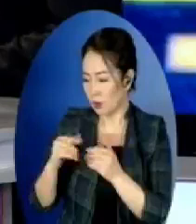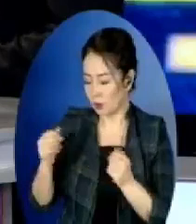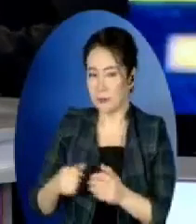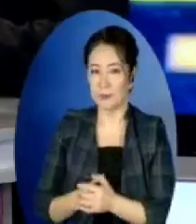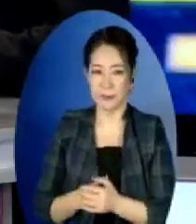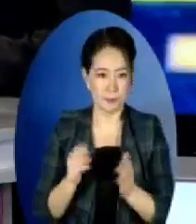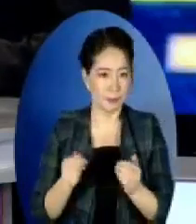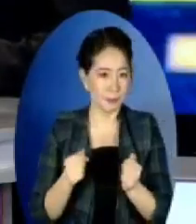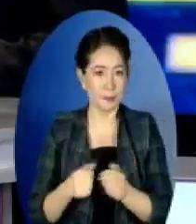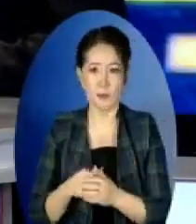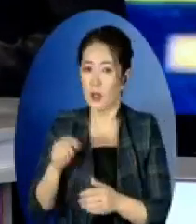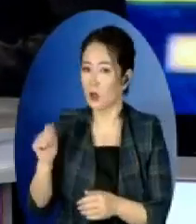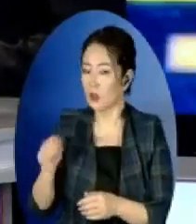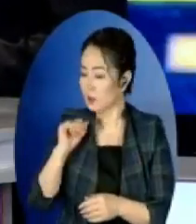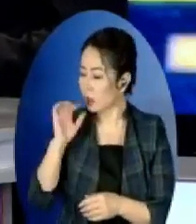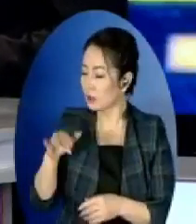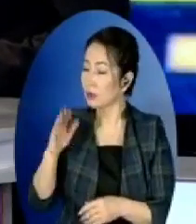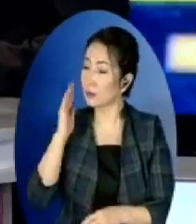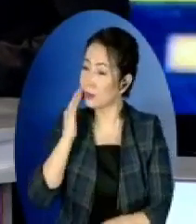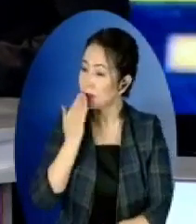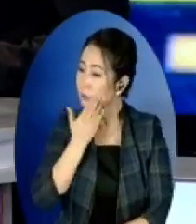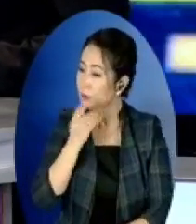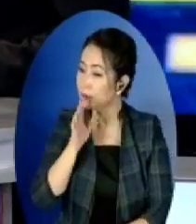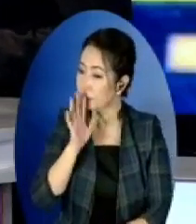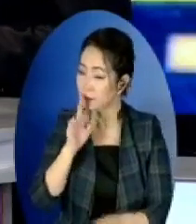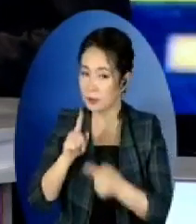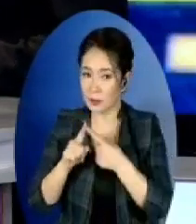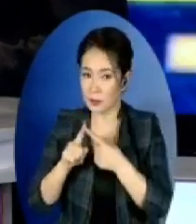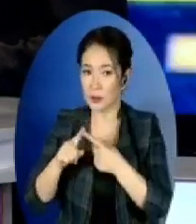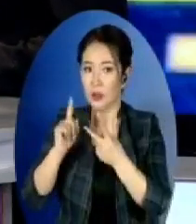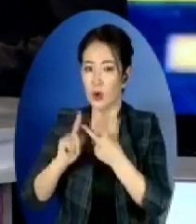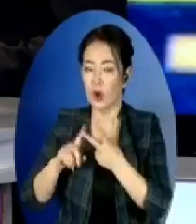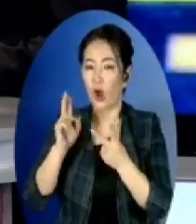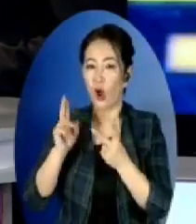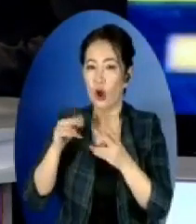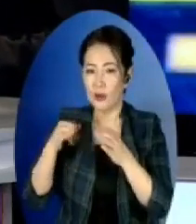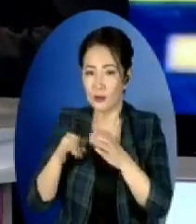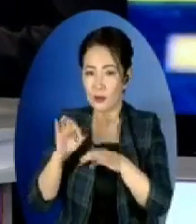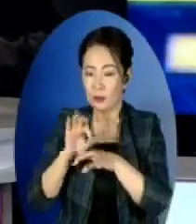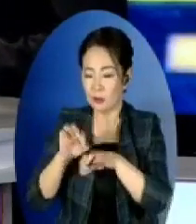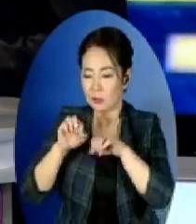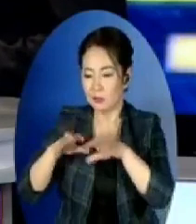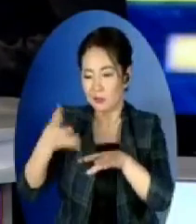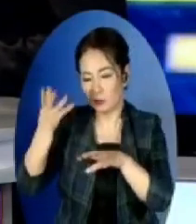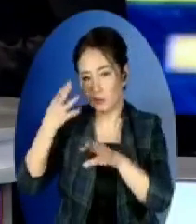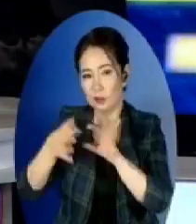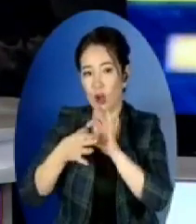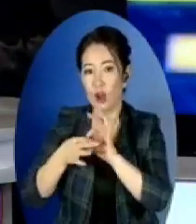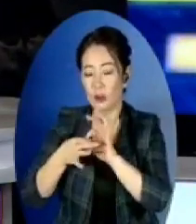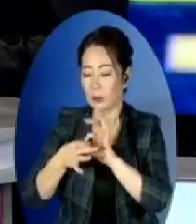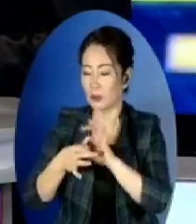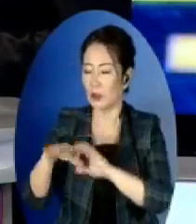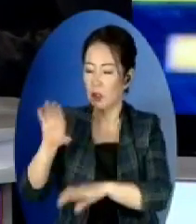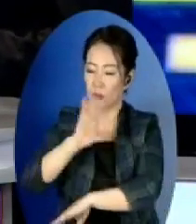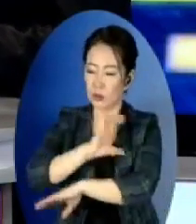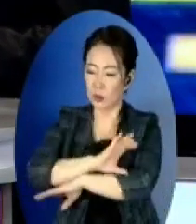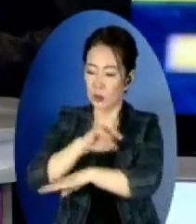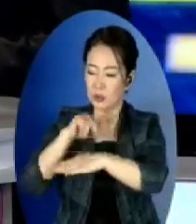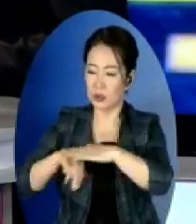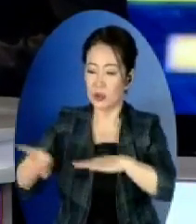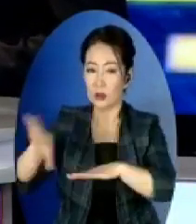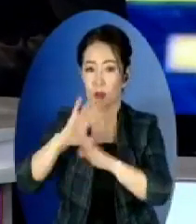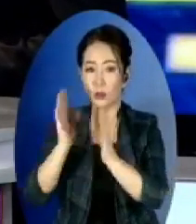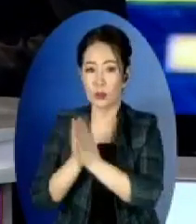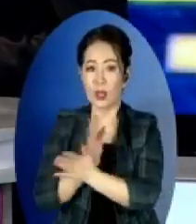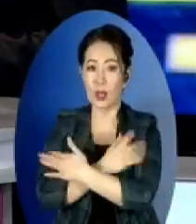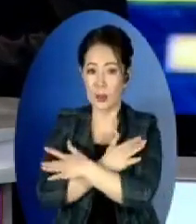тэгэхээр одоо бол ингээд цагаан сарын үед өгчсэн байна. Нэгдүгээрт бас одоо коронавирусын халдвартай холбоотойгоор бас энэ сургууль цэцэрлэгүүд бүгд